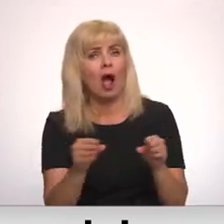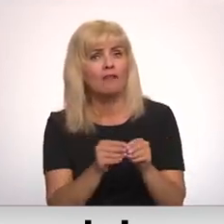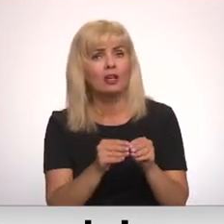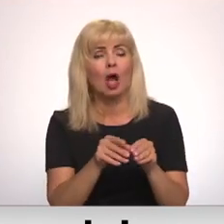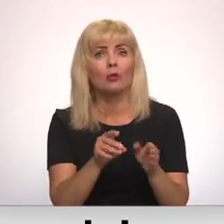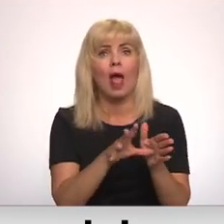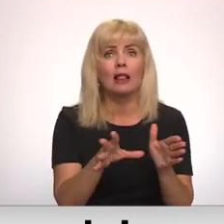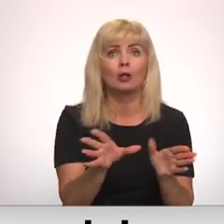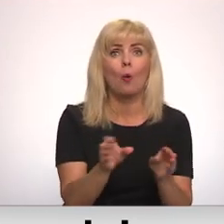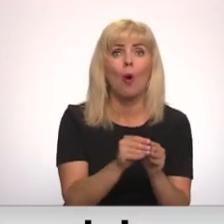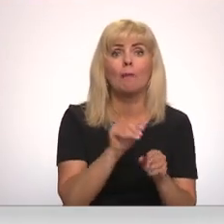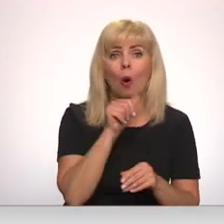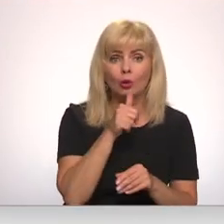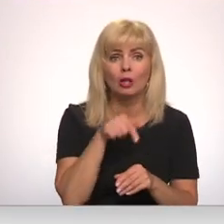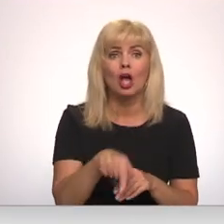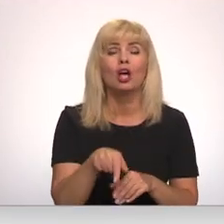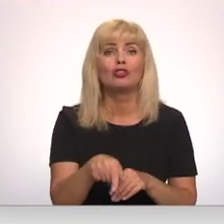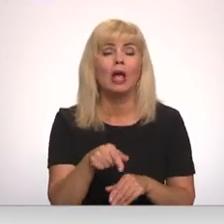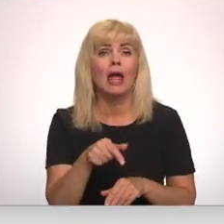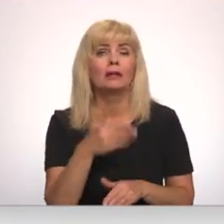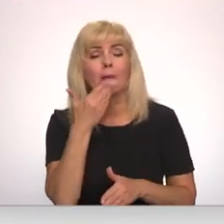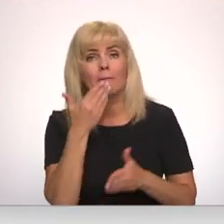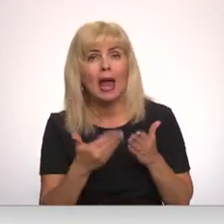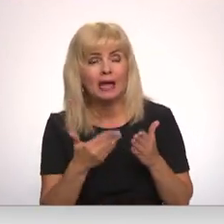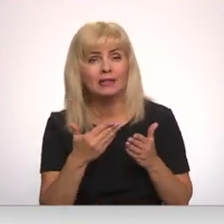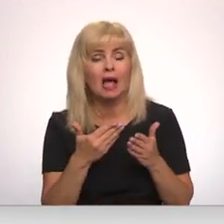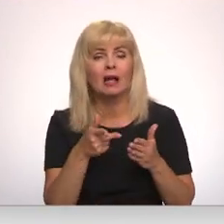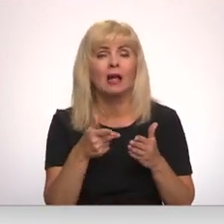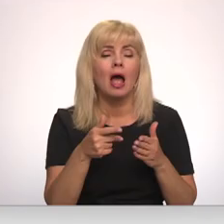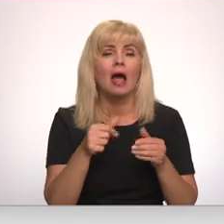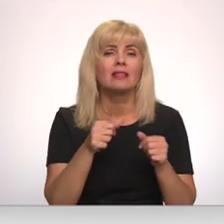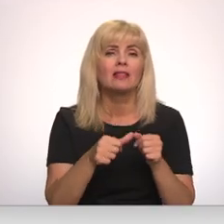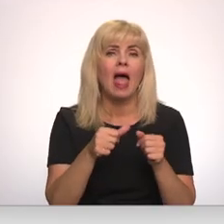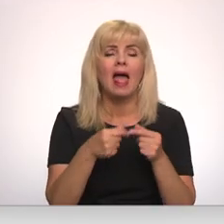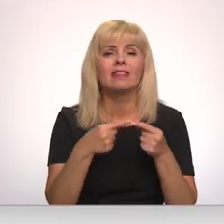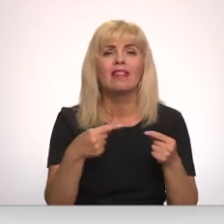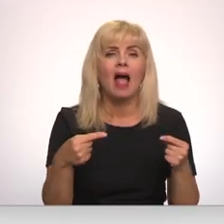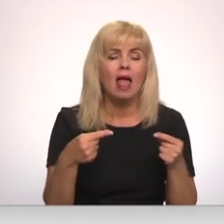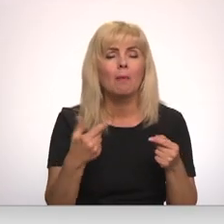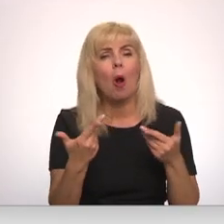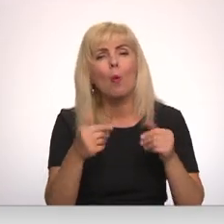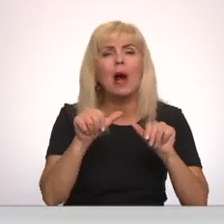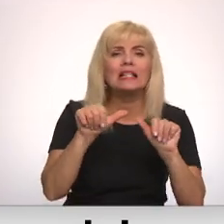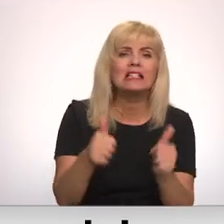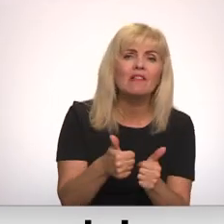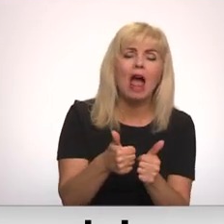ar elektrību. Šeit es vienkārši mēģināju ar plaši pieejamām detaļām radīt kaut ko tādu, kas